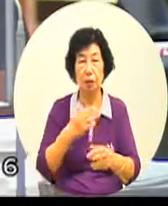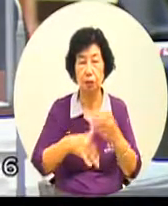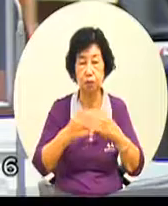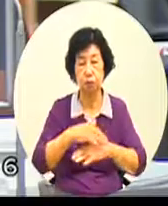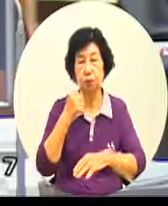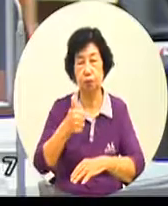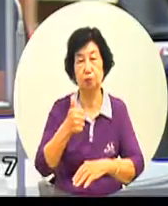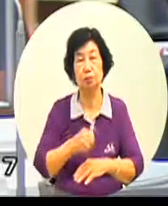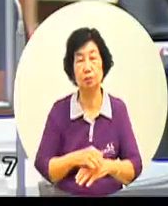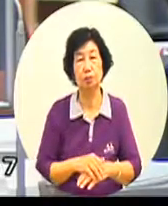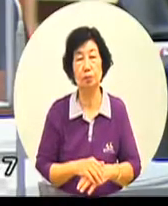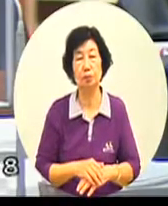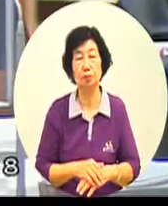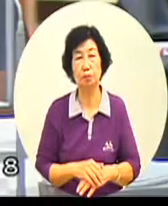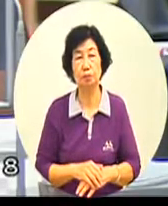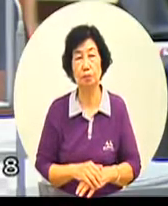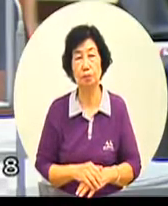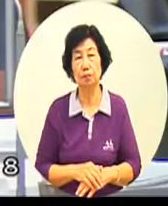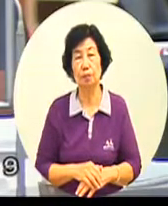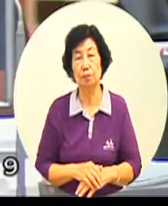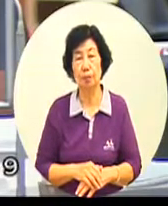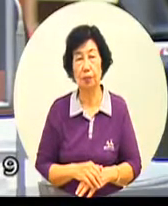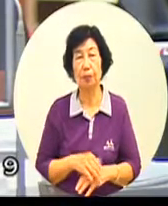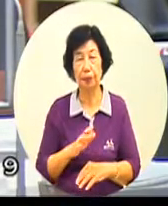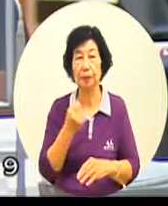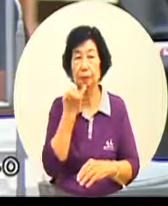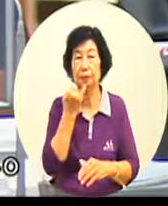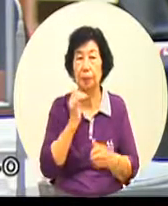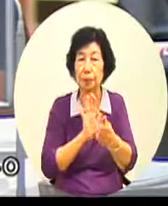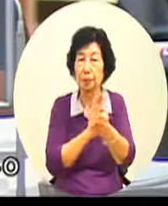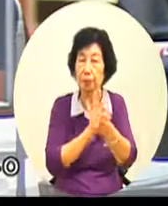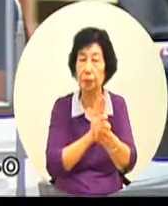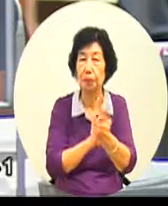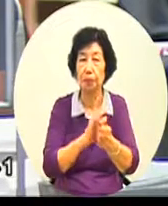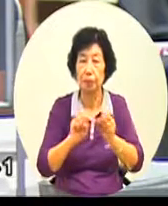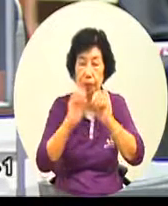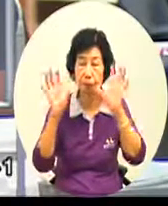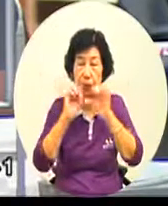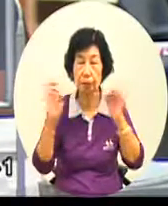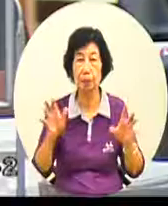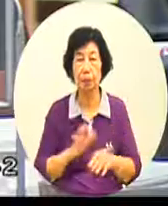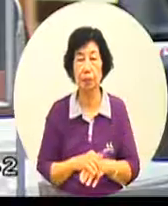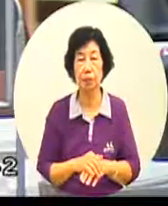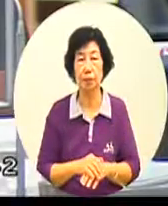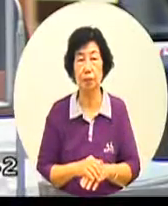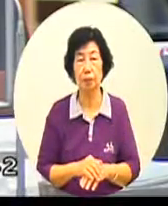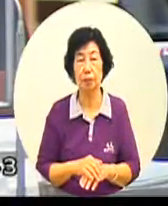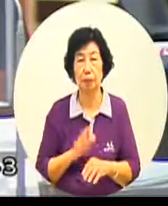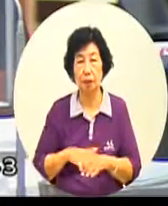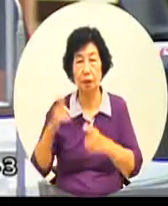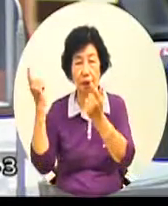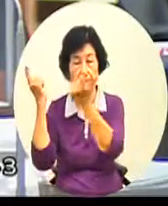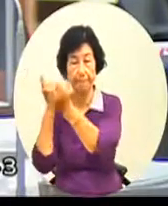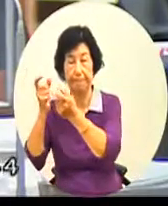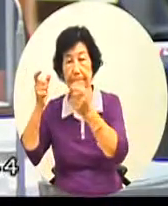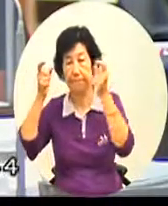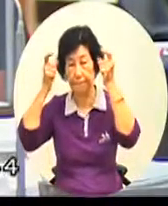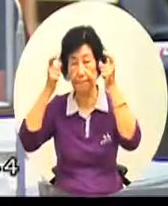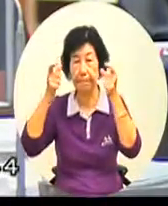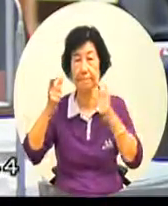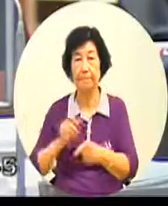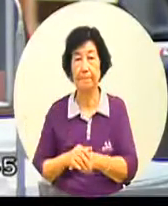例啊哈，啊所以说值得推广啊哈。本席还要请问局长说，像我们北高雄现在有没有像